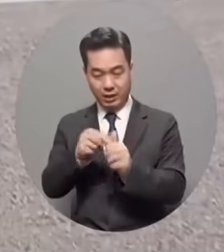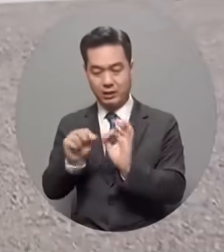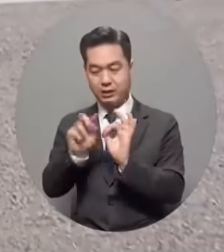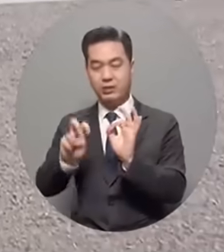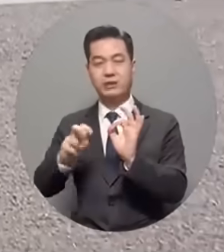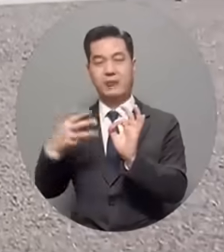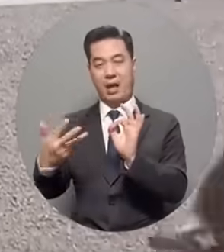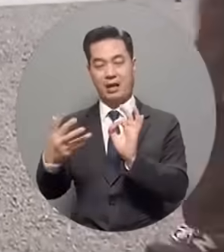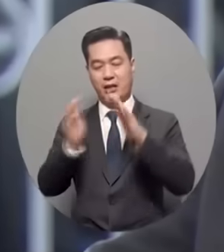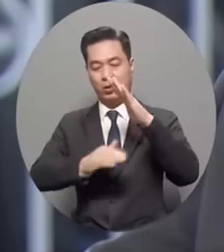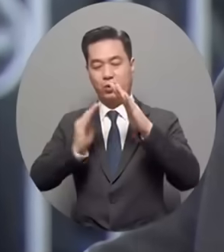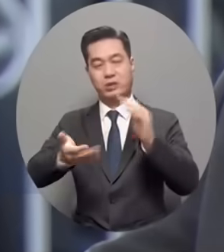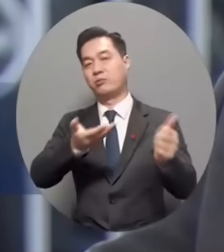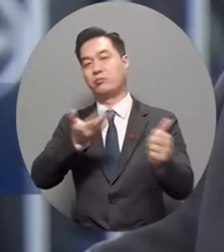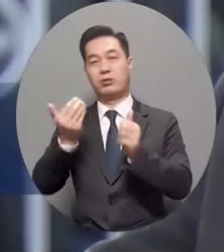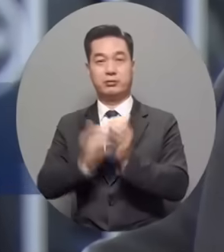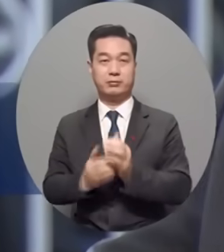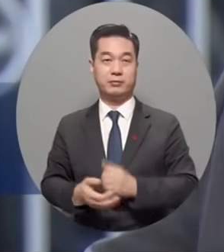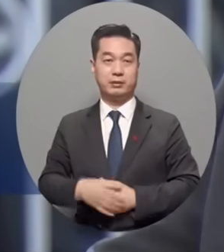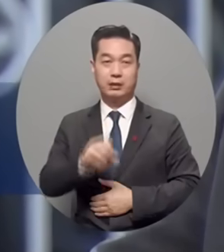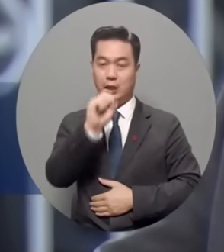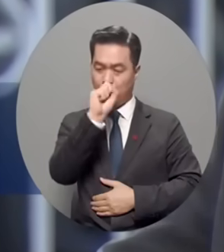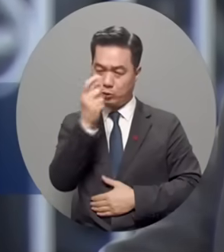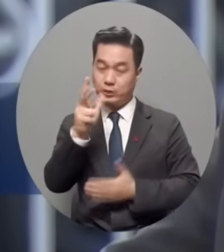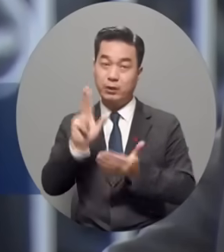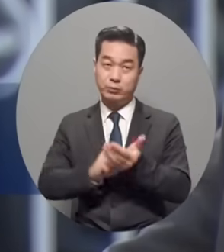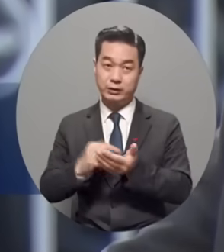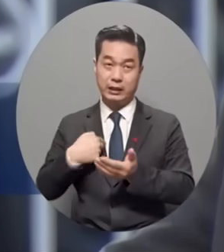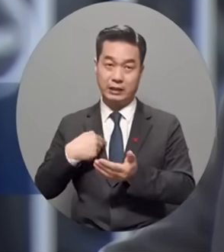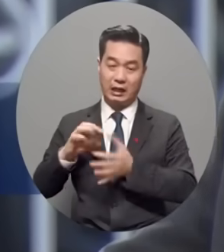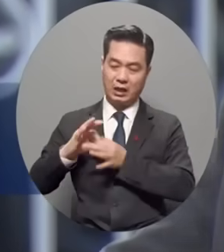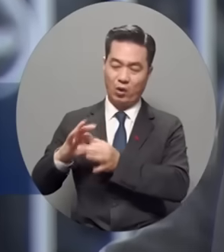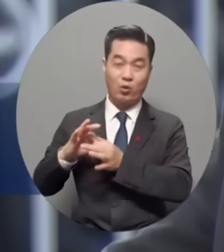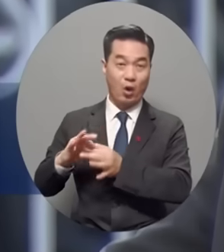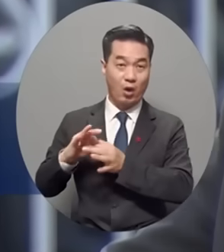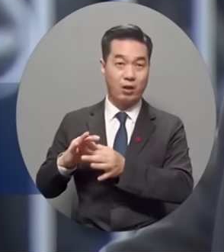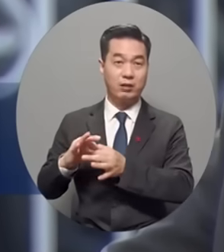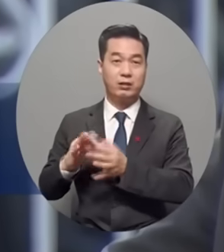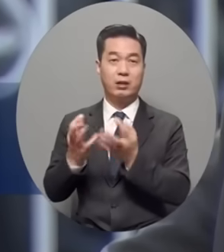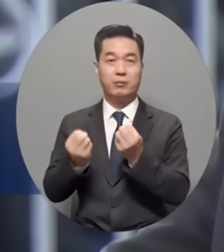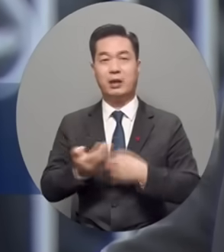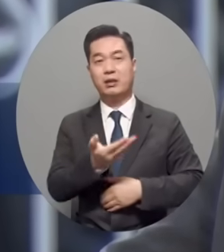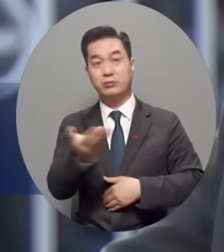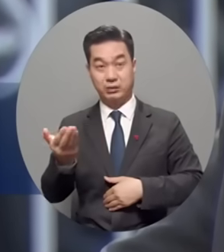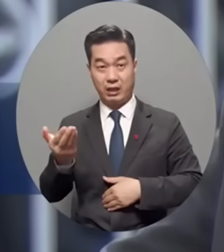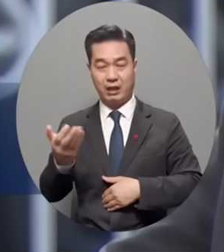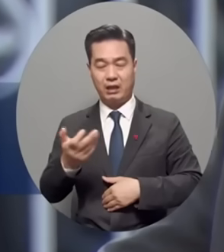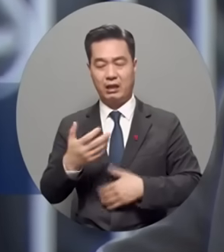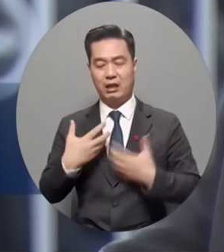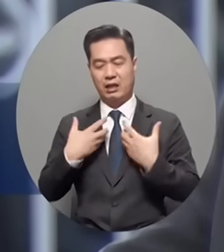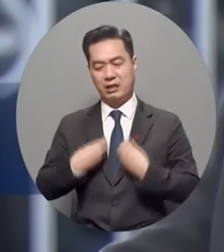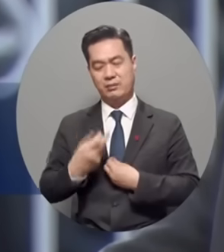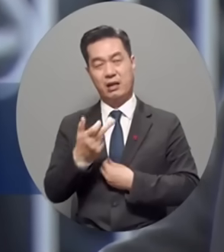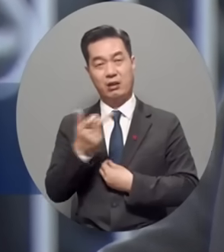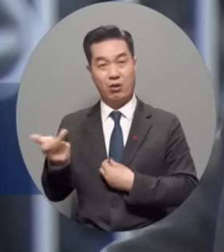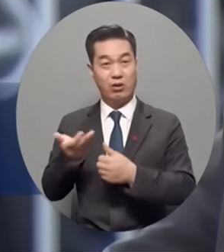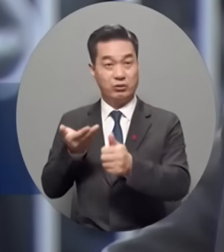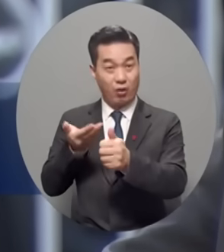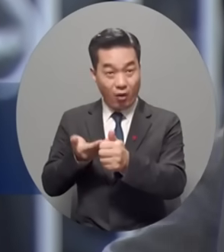공개 소환했습니다. 불미스러운 일에 연루되어서 많은 분들께 큰 실망감을 준